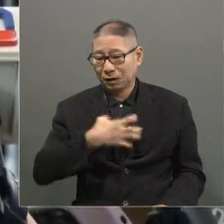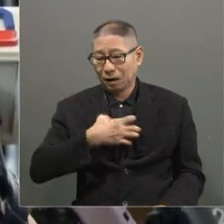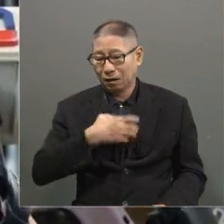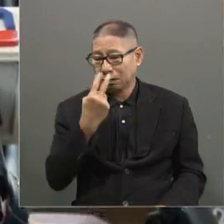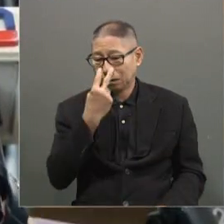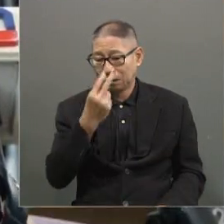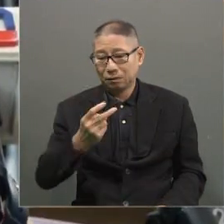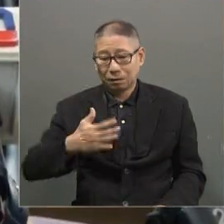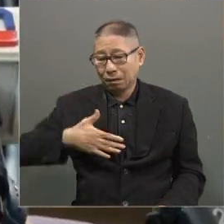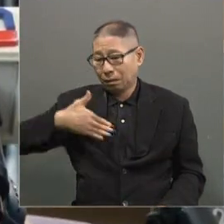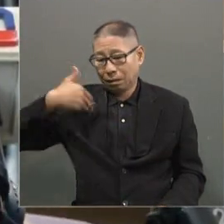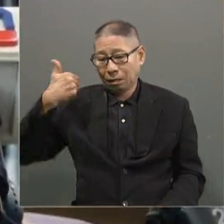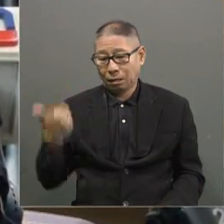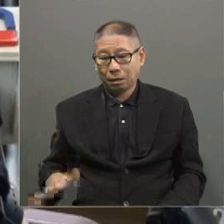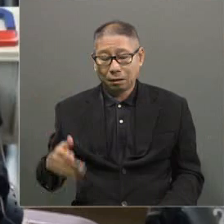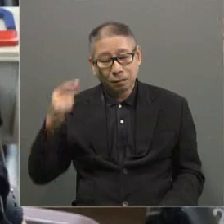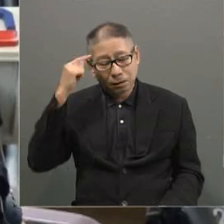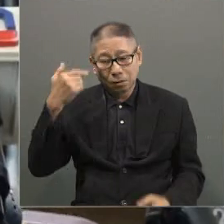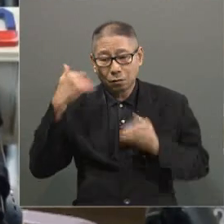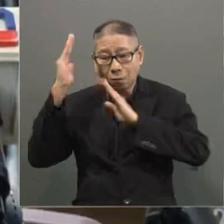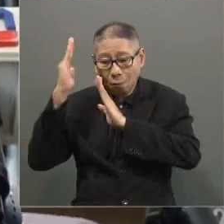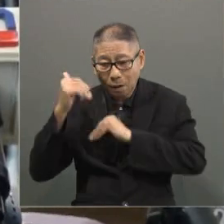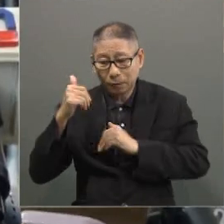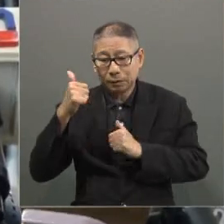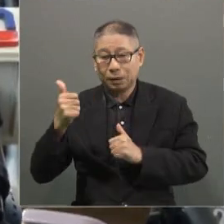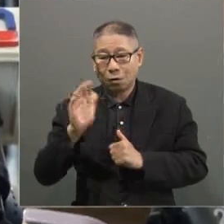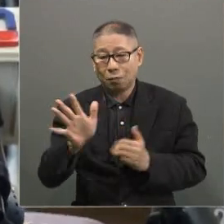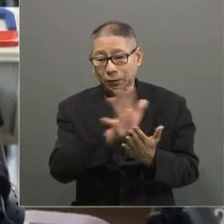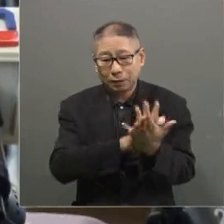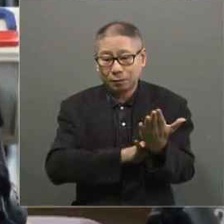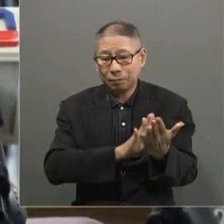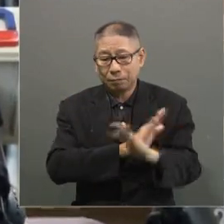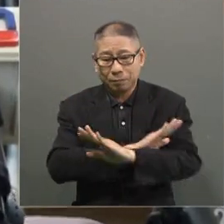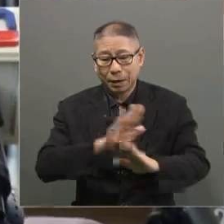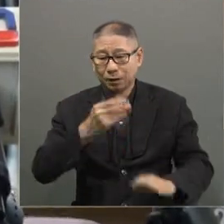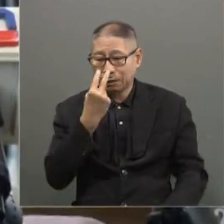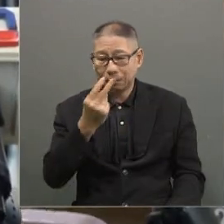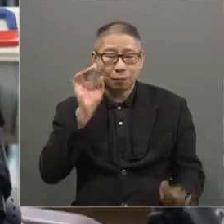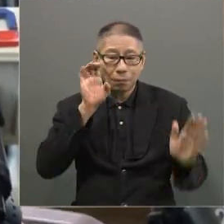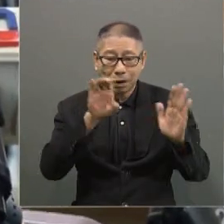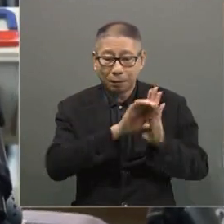ให้เกิดเหตุการณ์อย่างนั้นโดยเฉพาะยิ่งคนที่หวังดีกับประเทศชาติไม่มีใครอยากให้เกิดบรรยากาศนั้นเกิดขึ้นอย่างแน่นอน